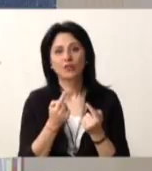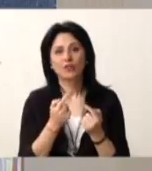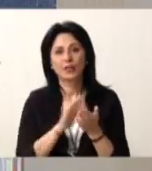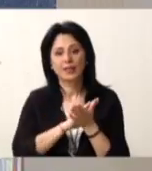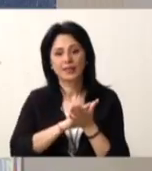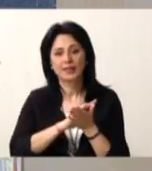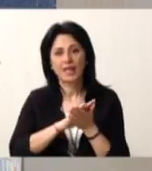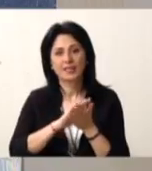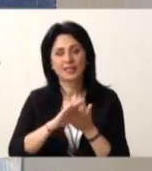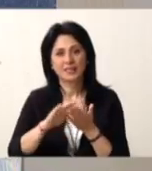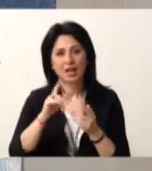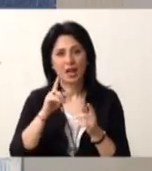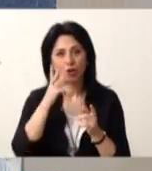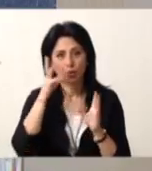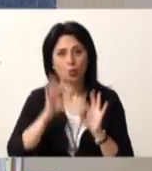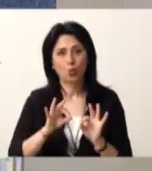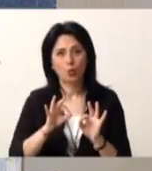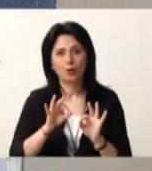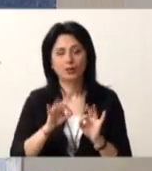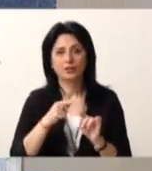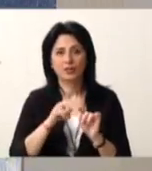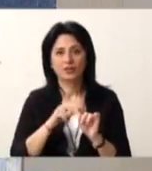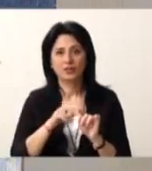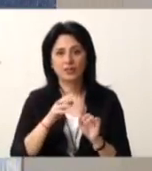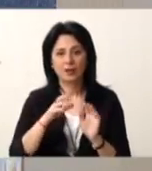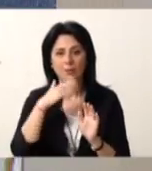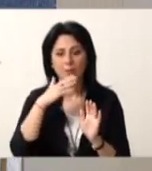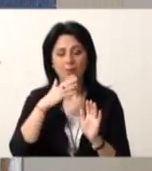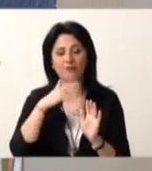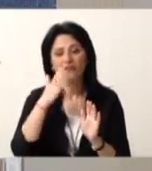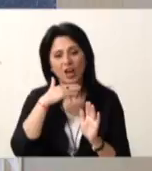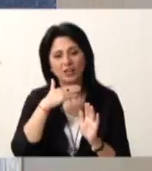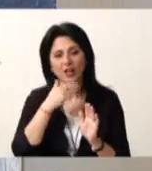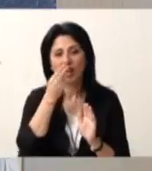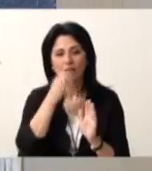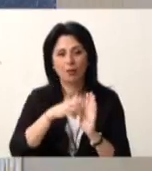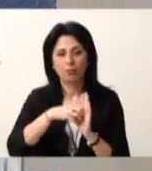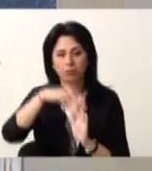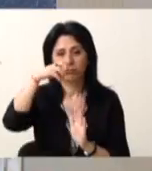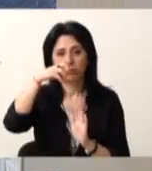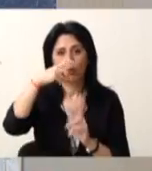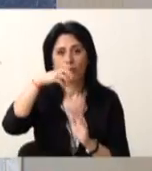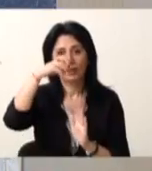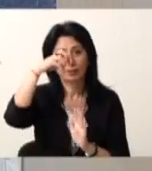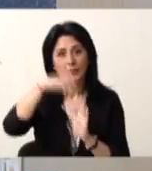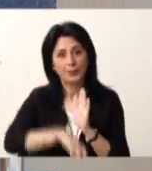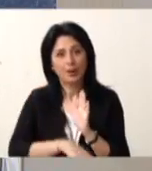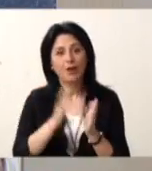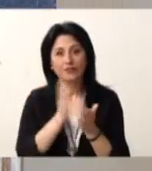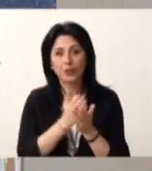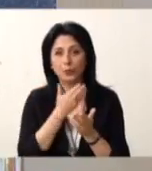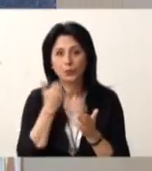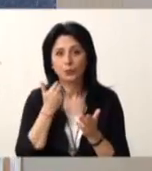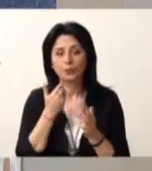დაცლა რამდენად დროულად ხდება შემდგომ ამ ამოტყორცნილი მასისგან. რომ იმ მასამ არ მოახდინოს, ასე ვთქვათ,